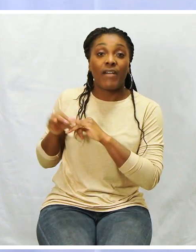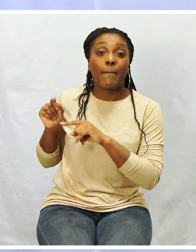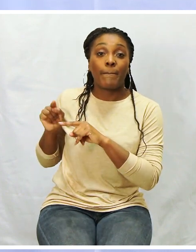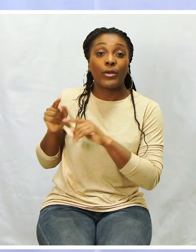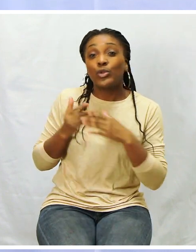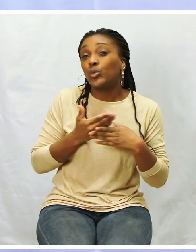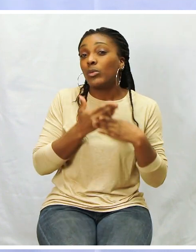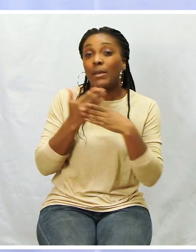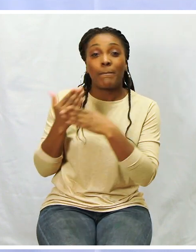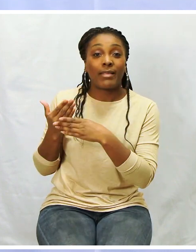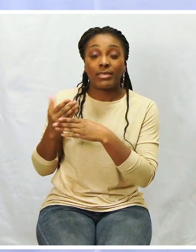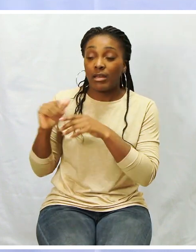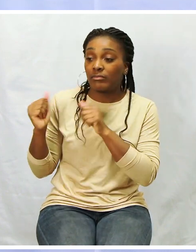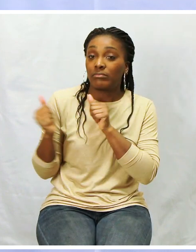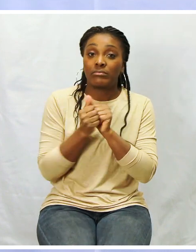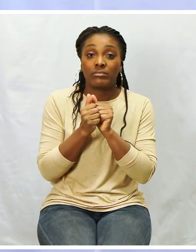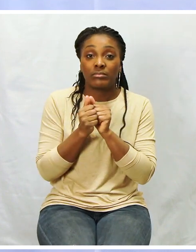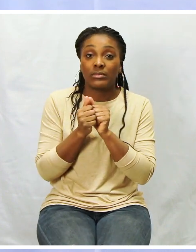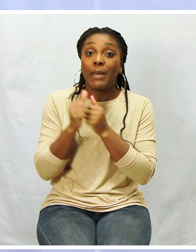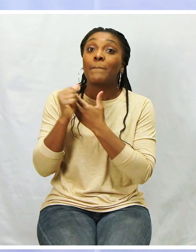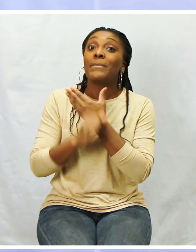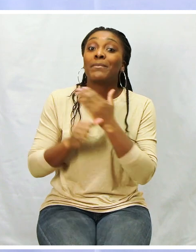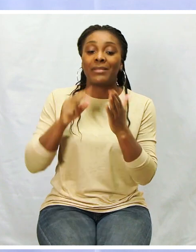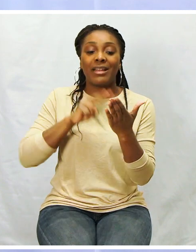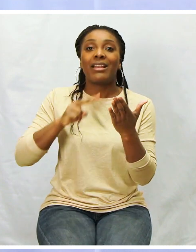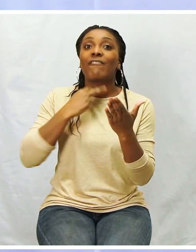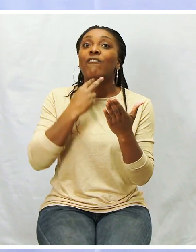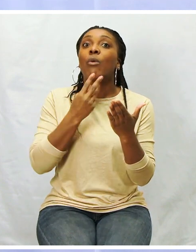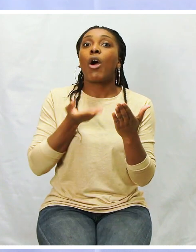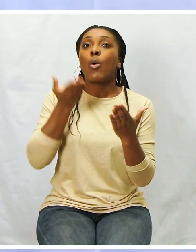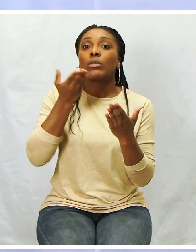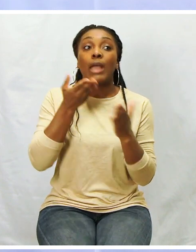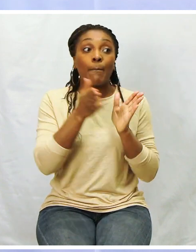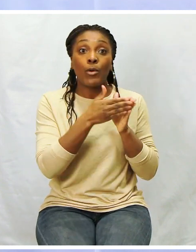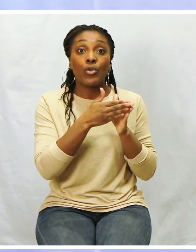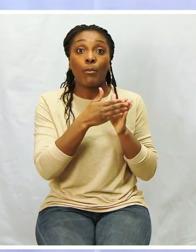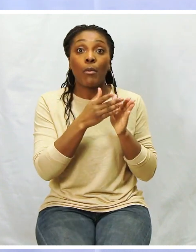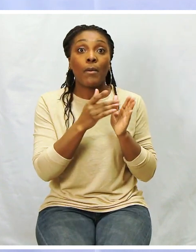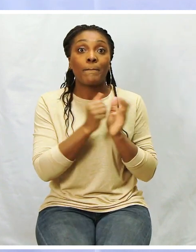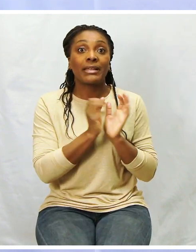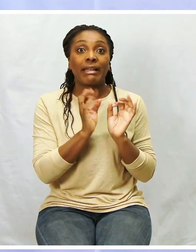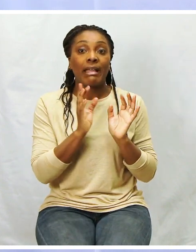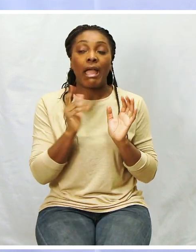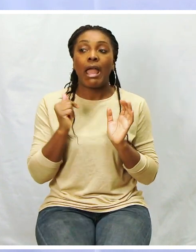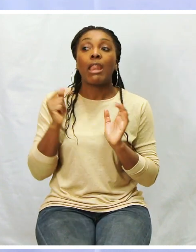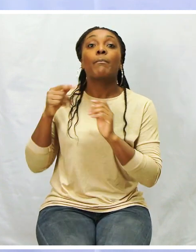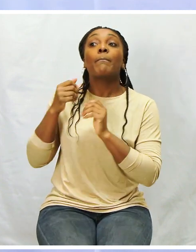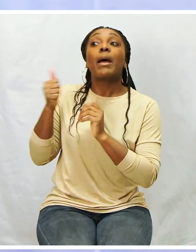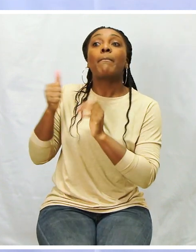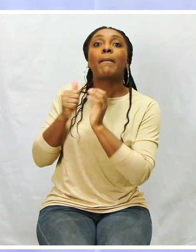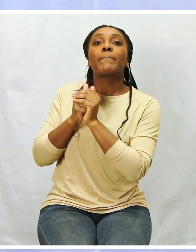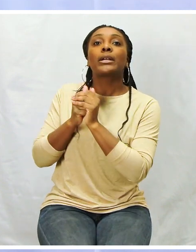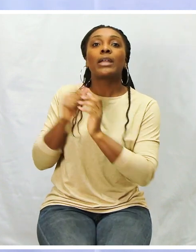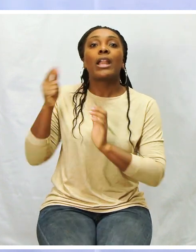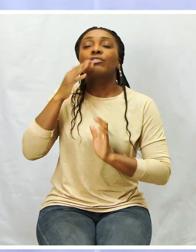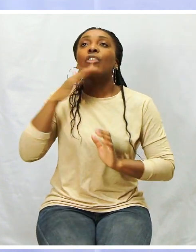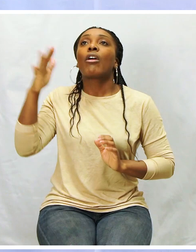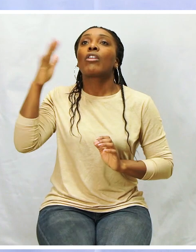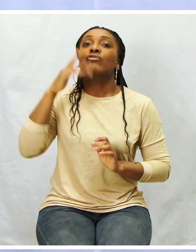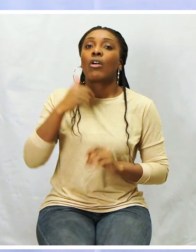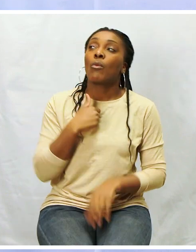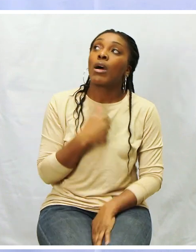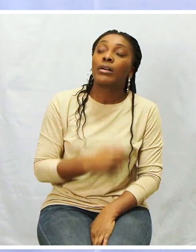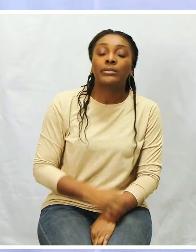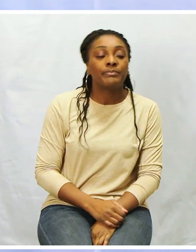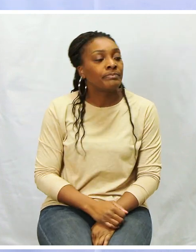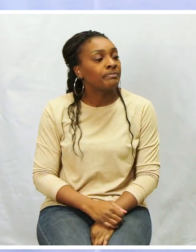tous les matins, elle se tenait avec moi, elle lisait la Bible à voix haute, elle priait, elle me demandait même pas de prier, mais elle priait à mes côtés, elle prenait un chant à mes côtés. Et pourtant, j'avais